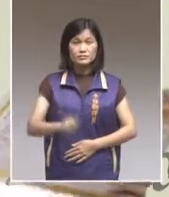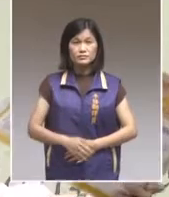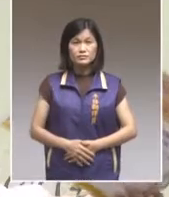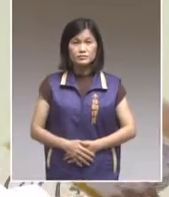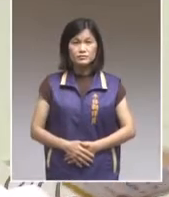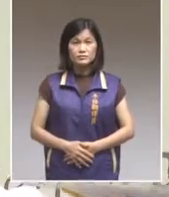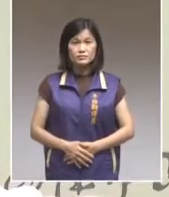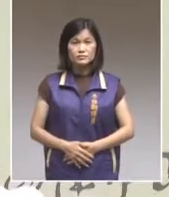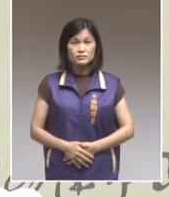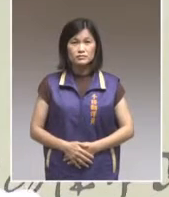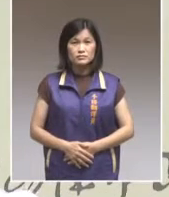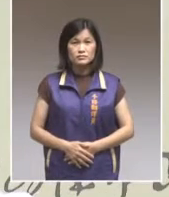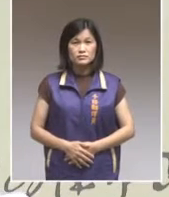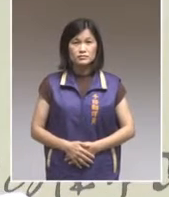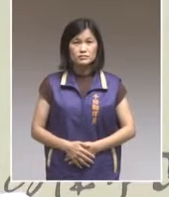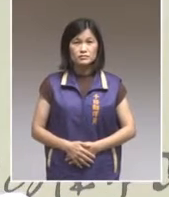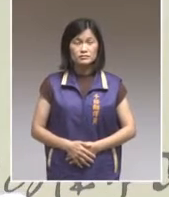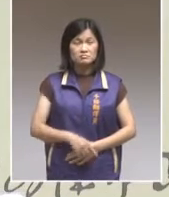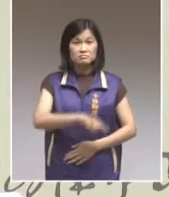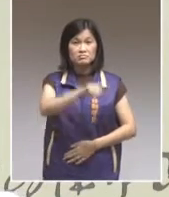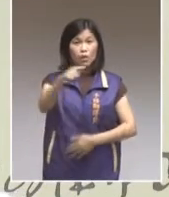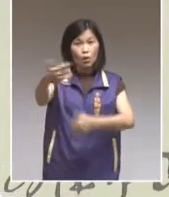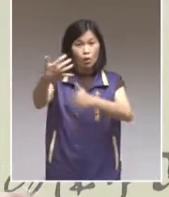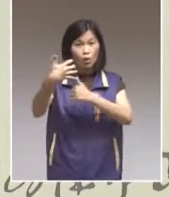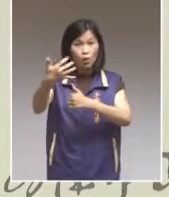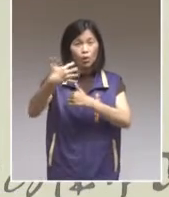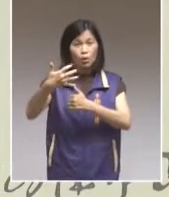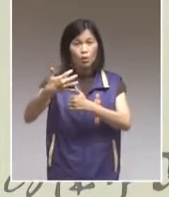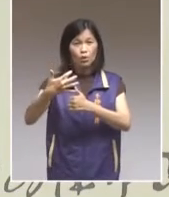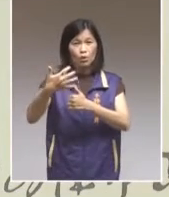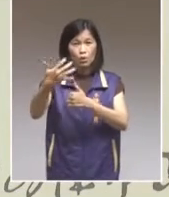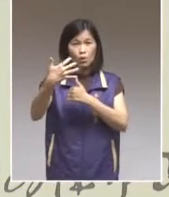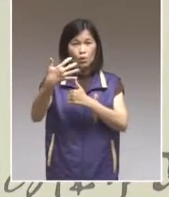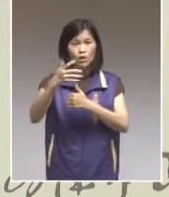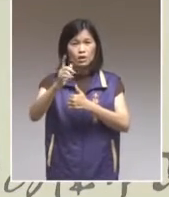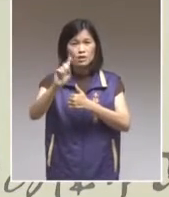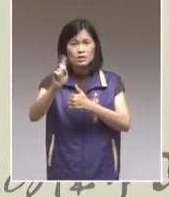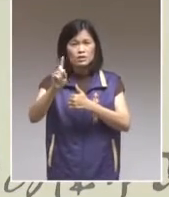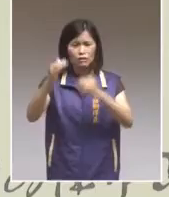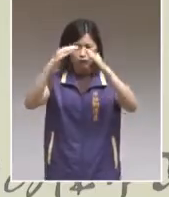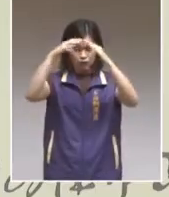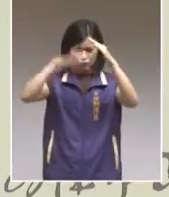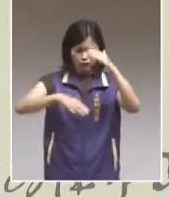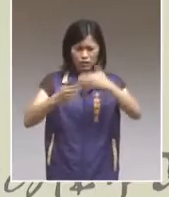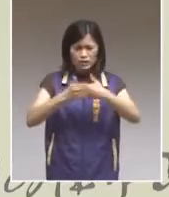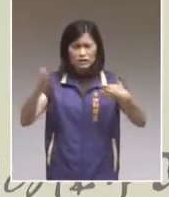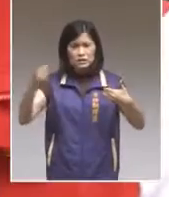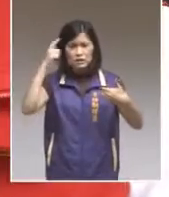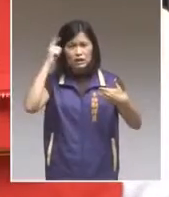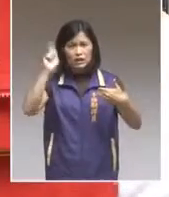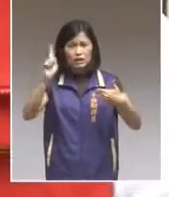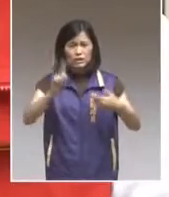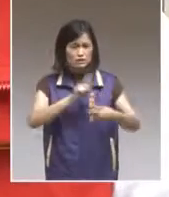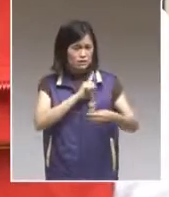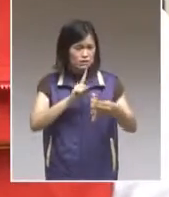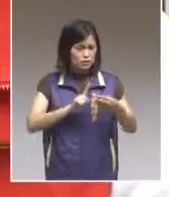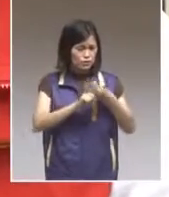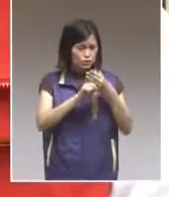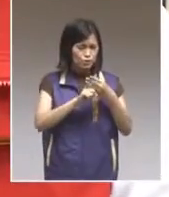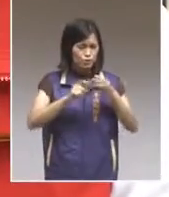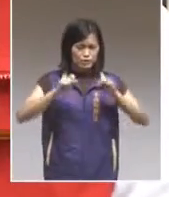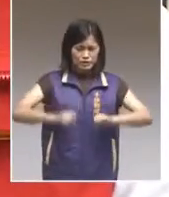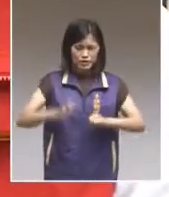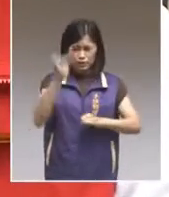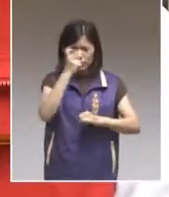这个大家会问说，什么样叫居家隔离啊？自主防疫啊，自主健康